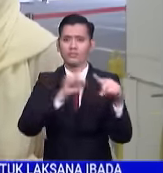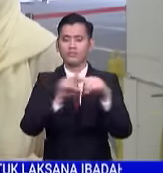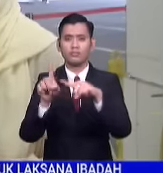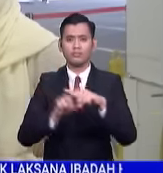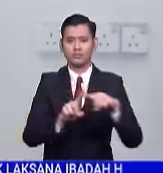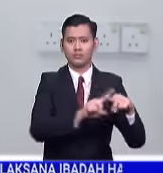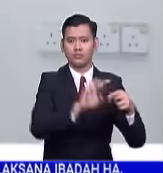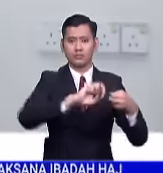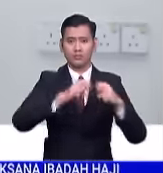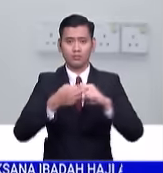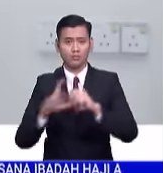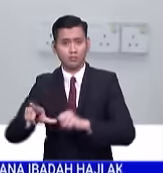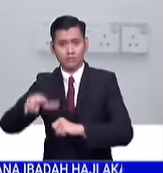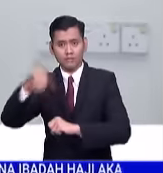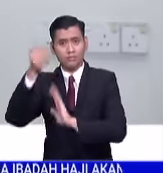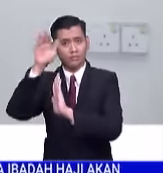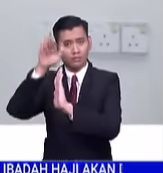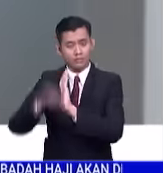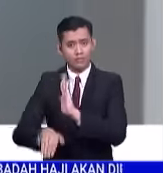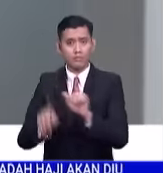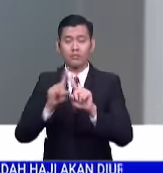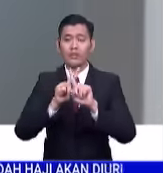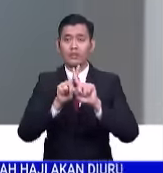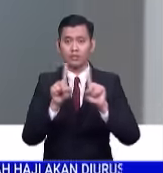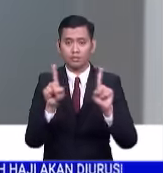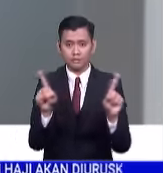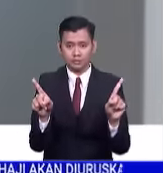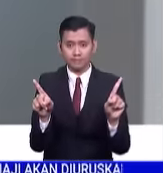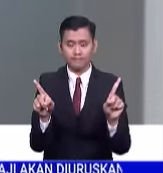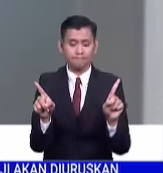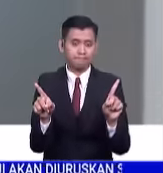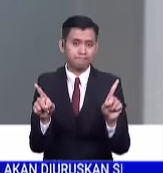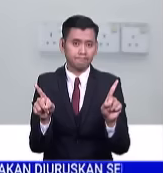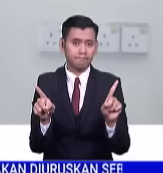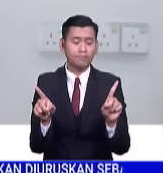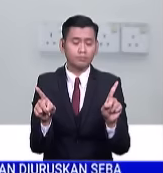lah, ada masalah yang lain semua makin berkurang. Tapi